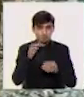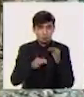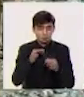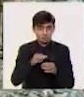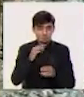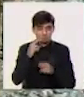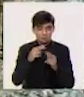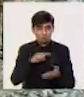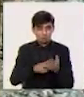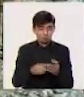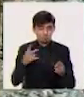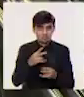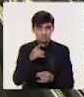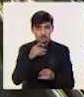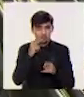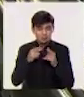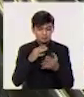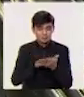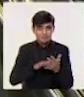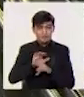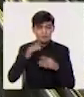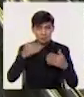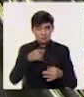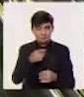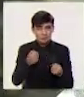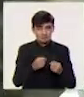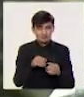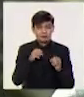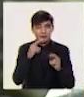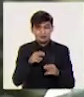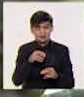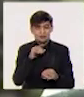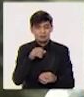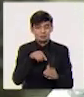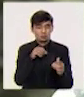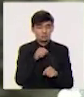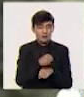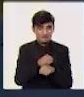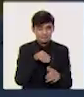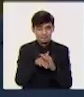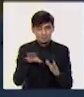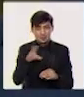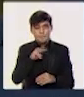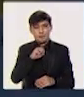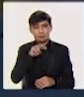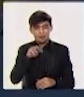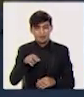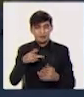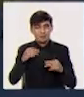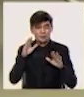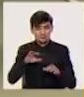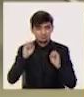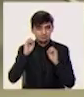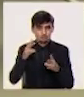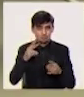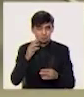нүктесін қойып берсін деп арыз түсірген. Ал коллекциясын бұл жер телімінен шығаруға тура келсе, металл өткізетін жерге апарудан басқа